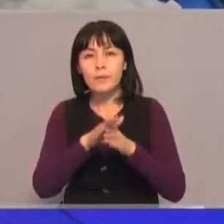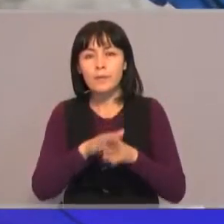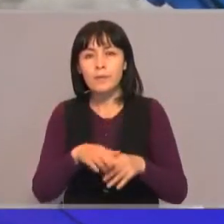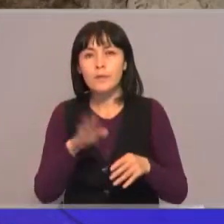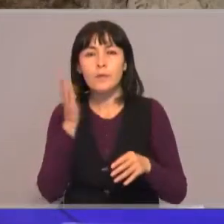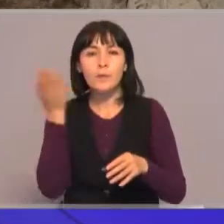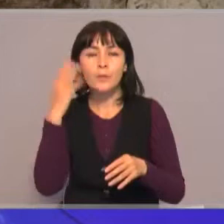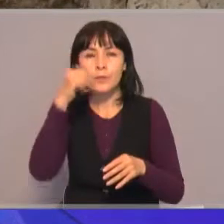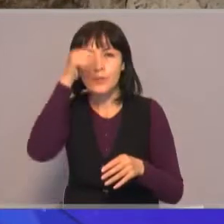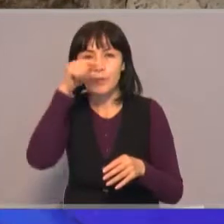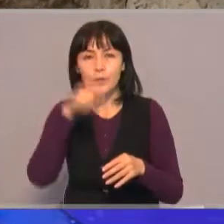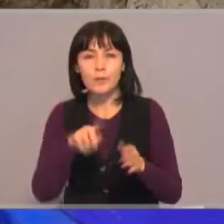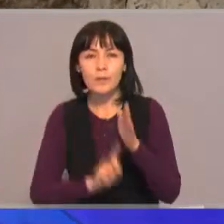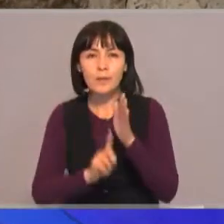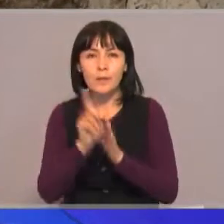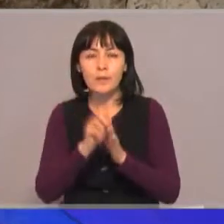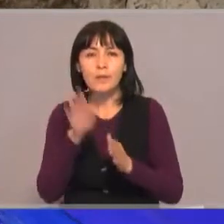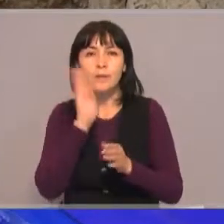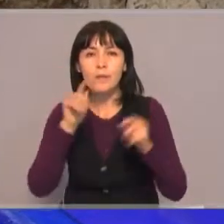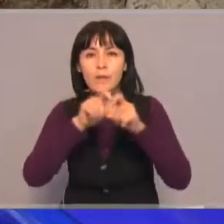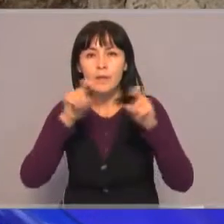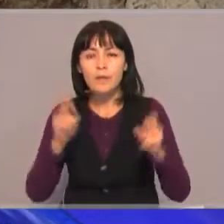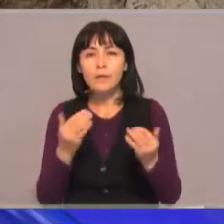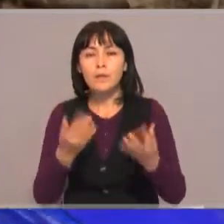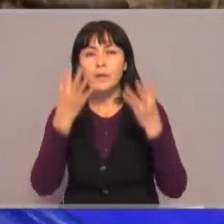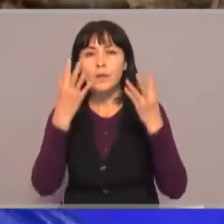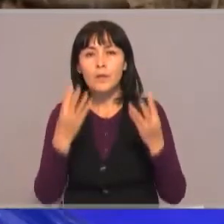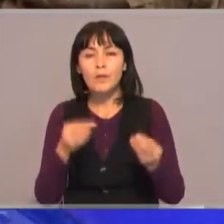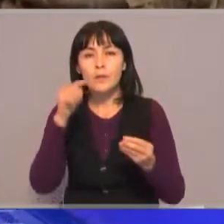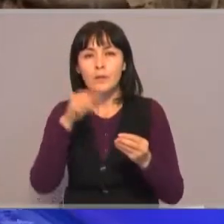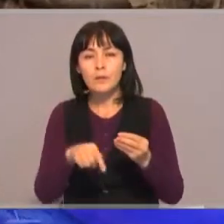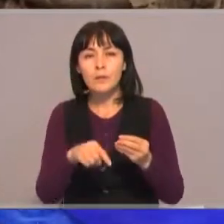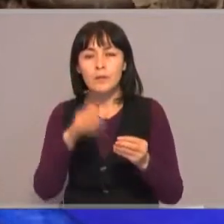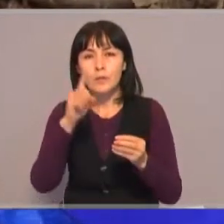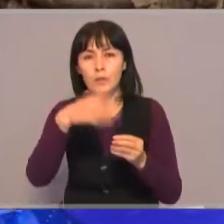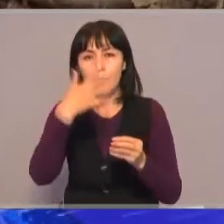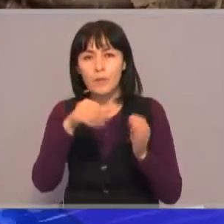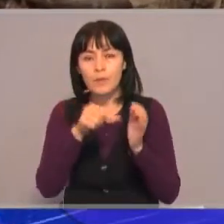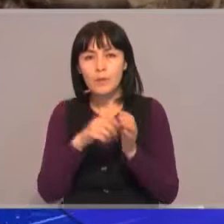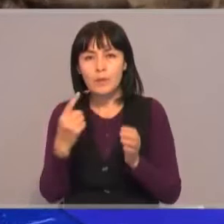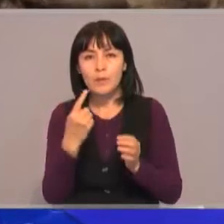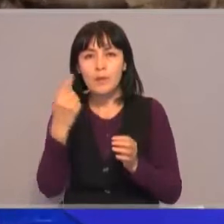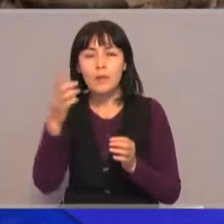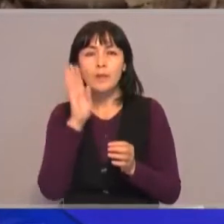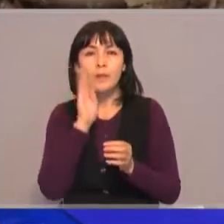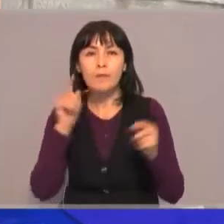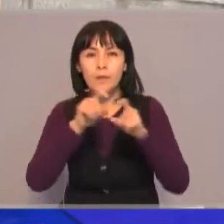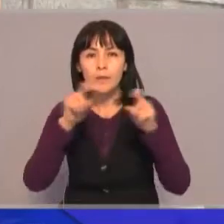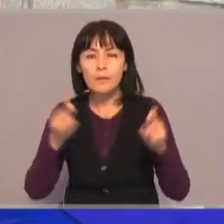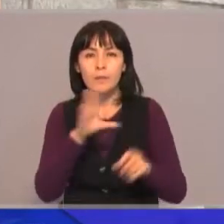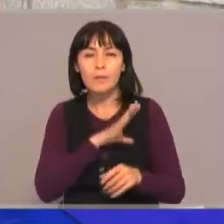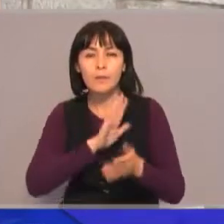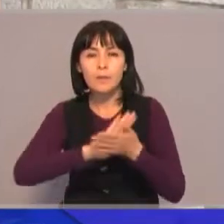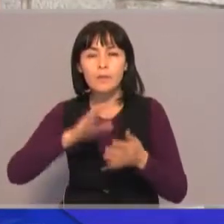инфраструктуры. В прошлом году сюда начали ввести водопровод. На сегодняшний день сюда проведено 156 километров водосистемы.